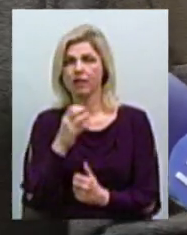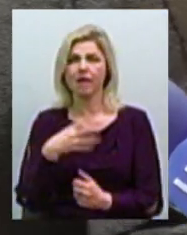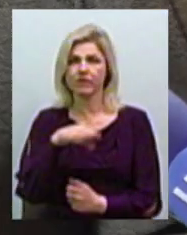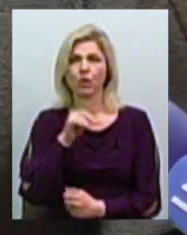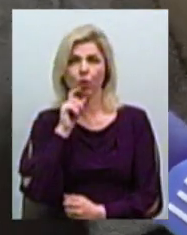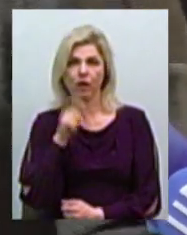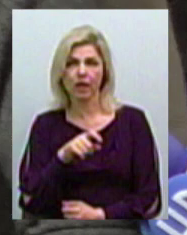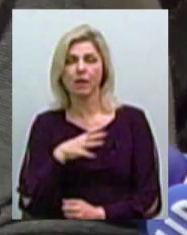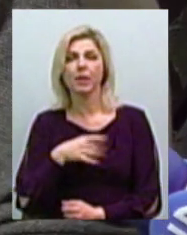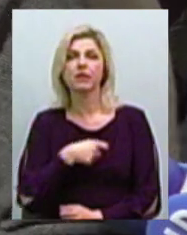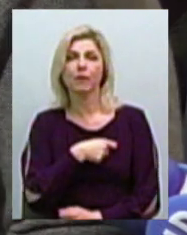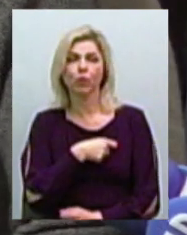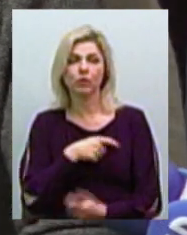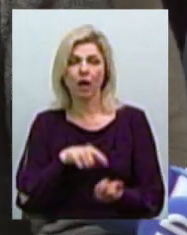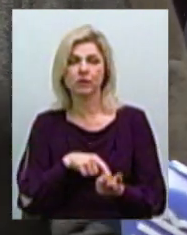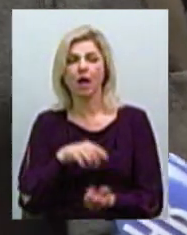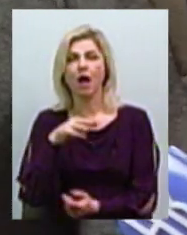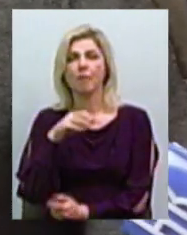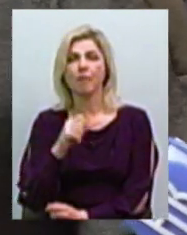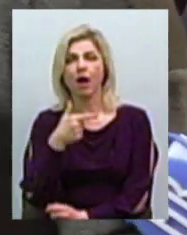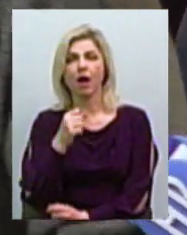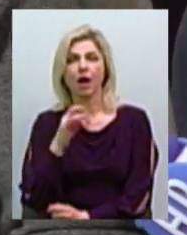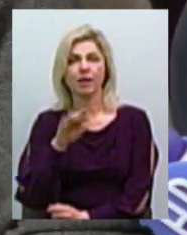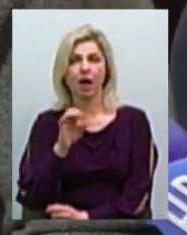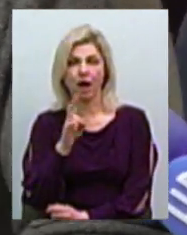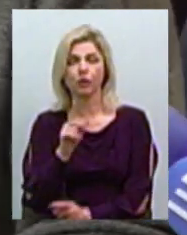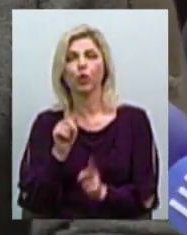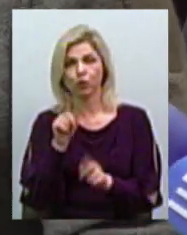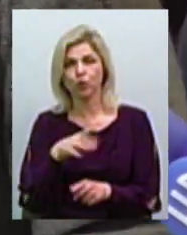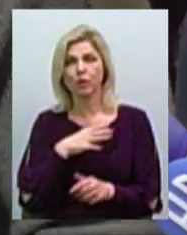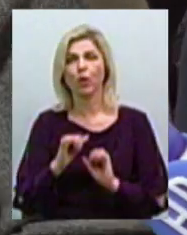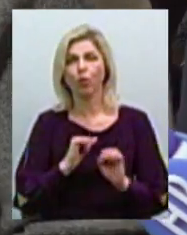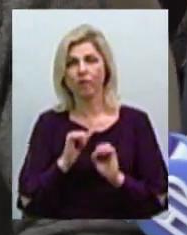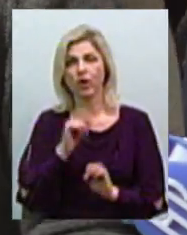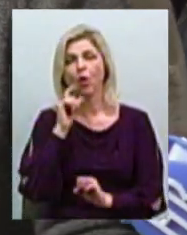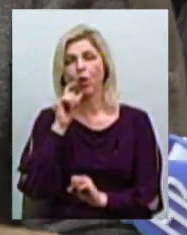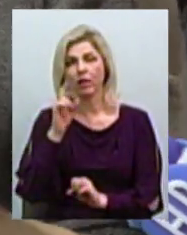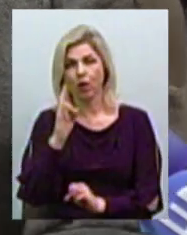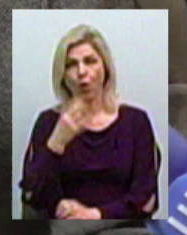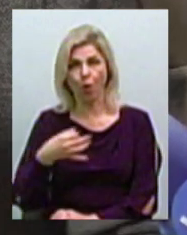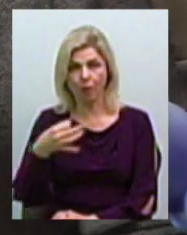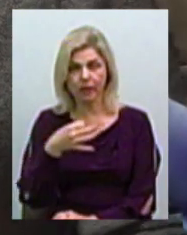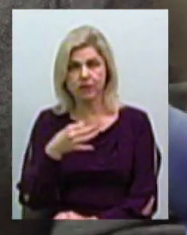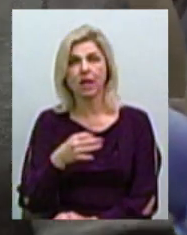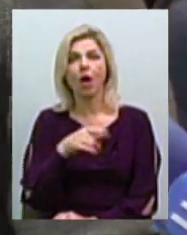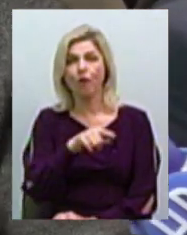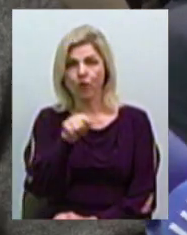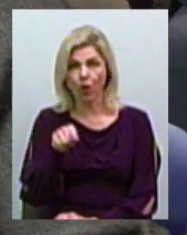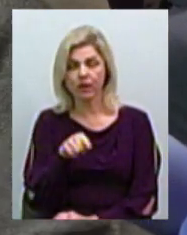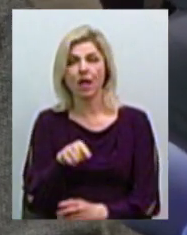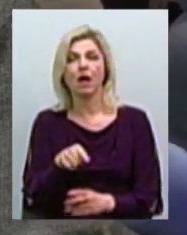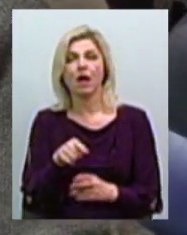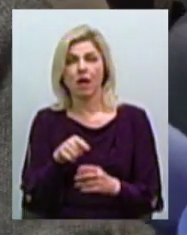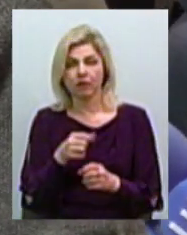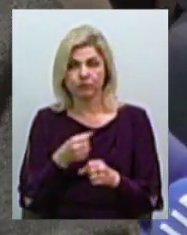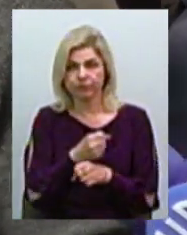Был народный депутат Макарян, который точно так же курировал Николаевскую область, губернатор Мерикал. Вот они фактически продавили